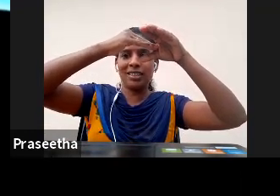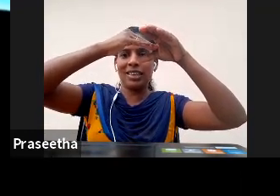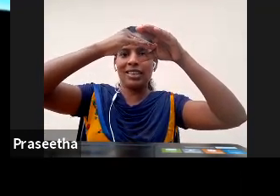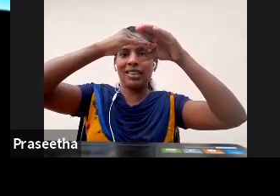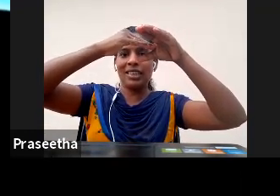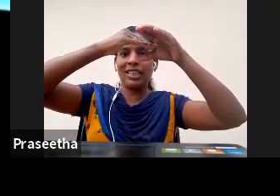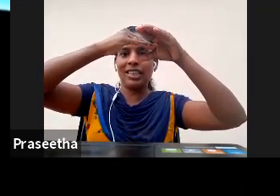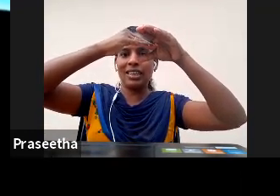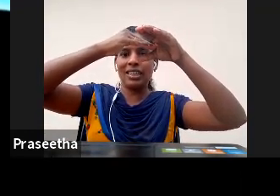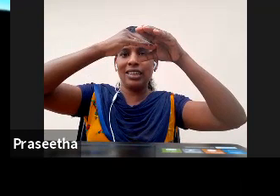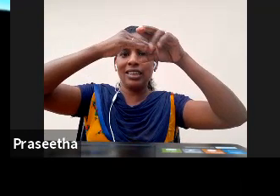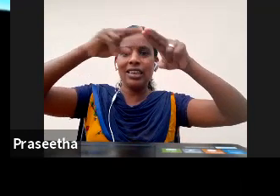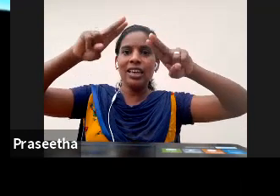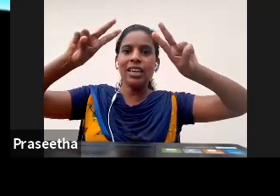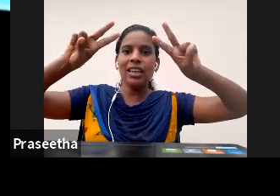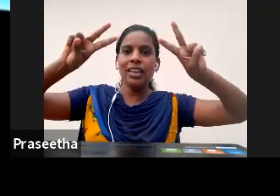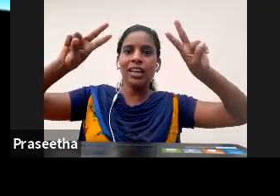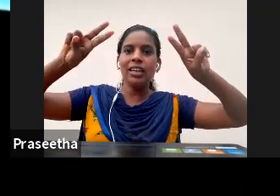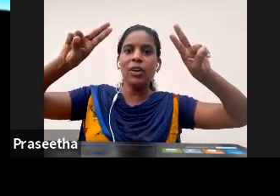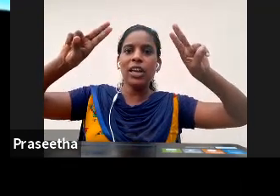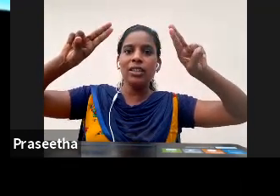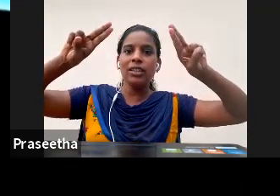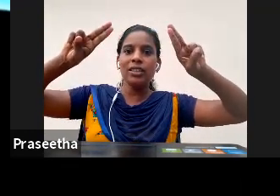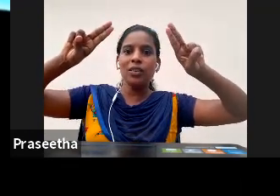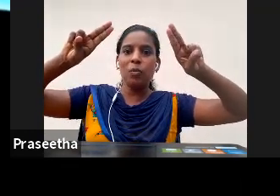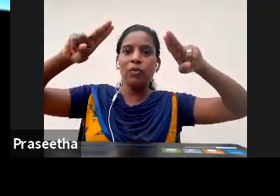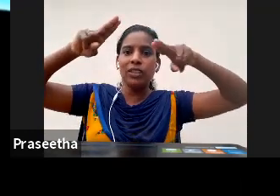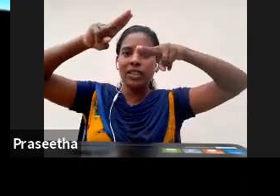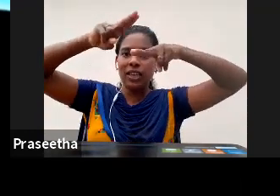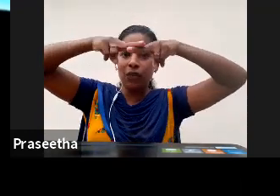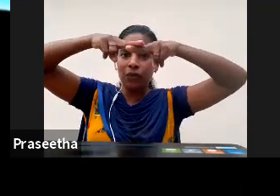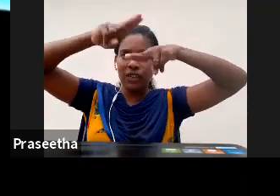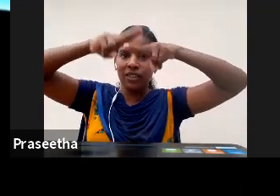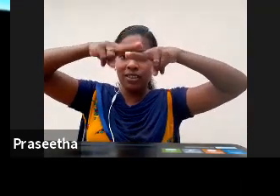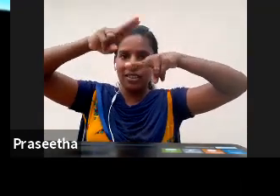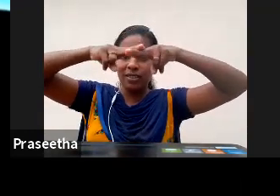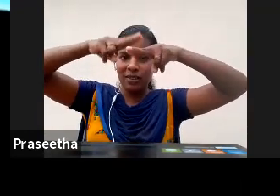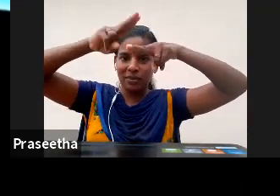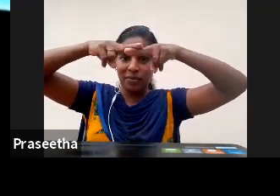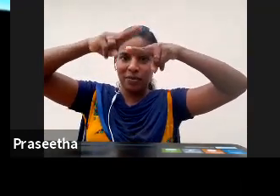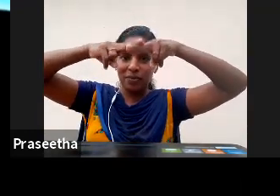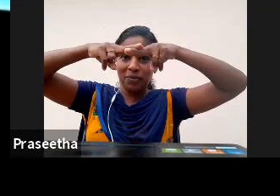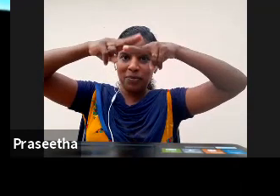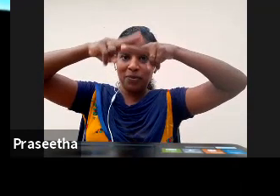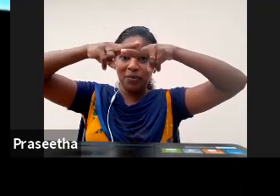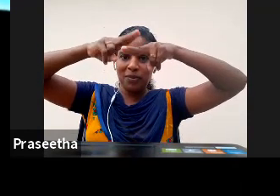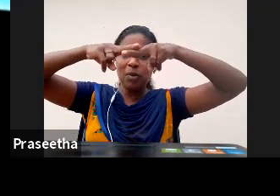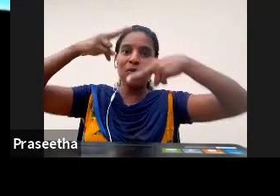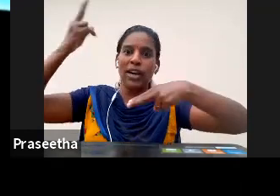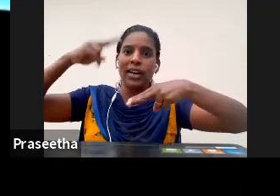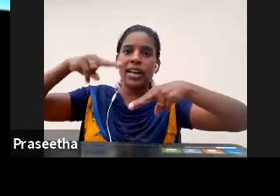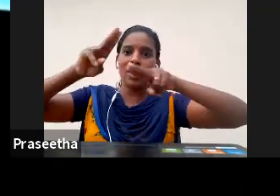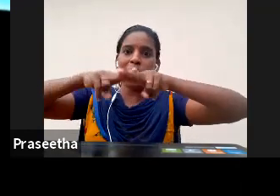യെസ് കറക്റ്റ്, ഇ. ഇനി രണ്ട് വിരല് ഒപ്പം വെച്ചിട്ട് എഫ്.